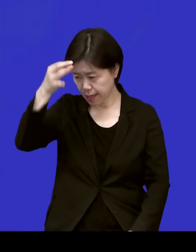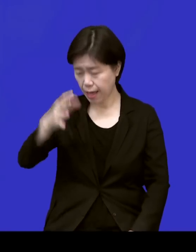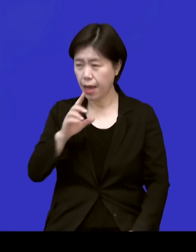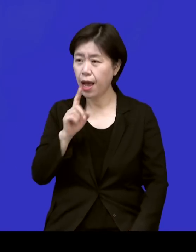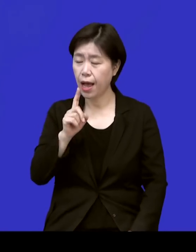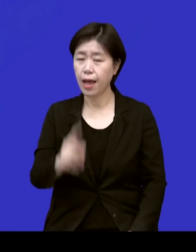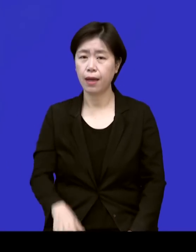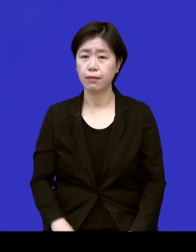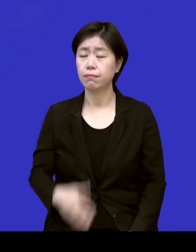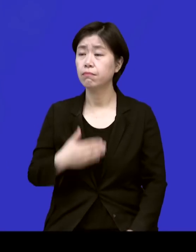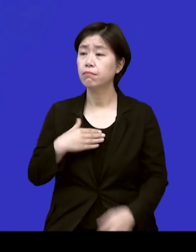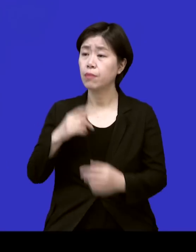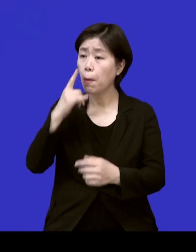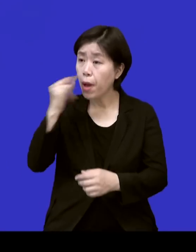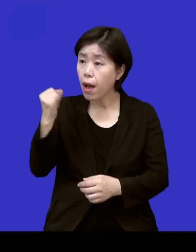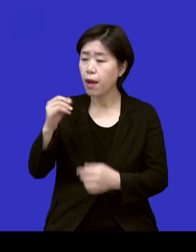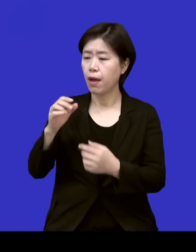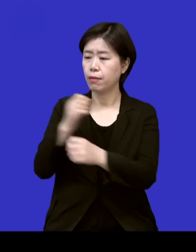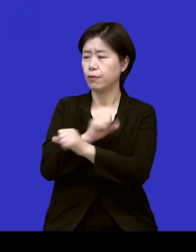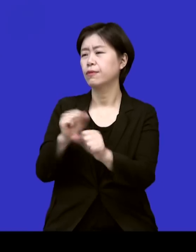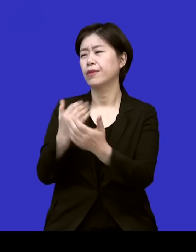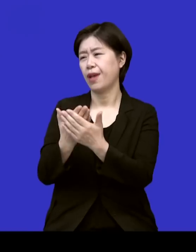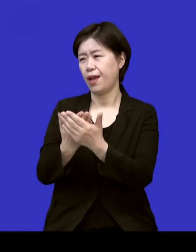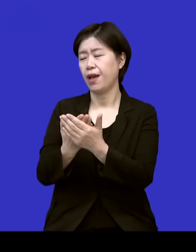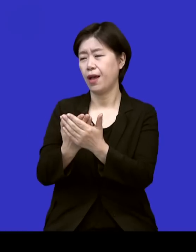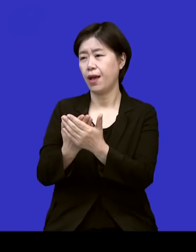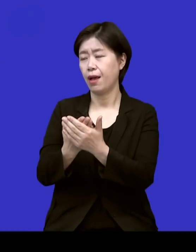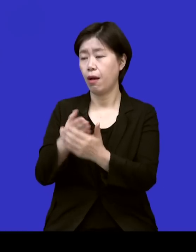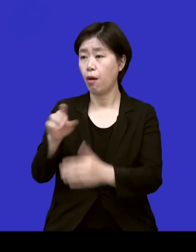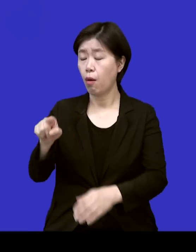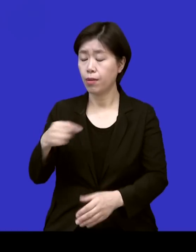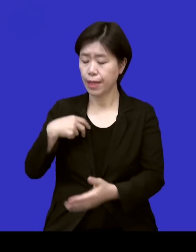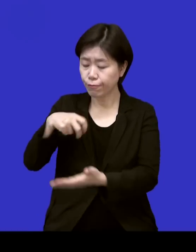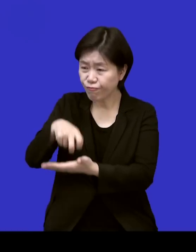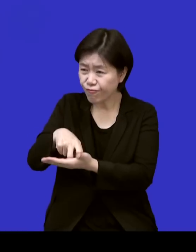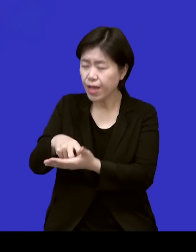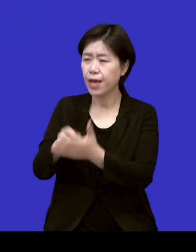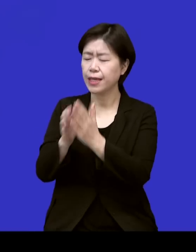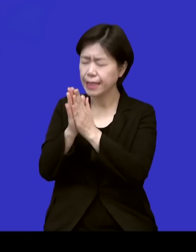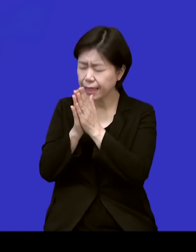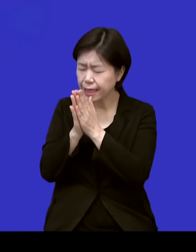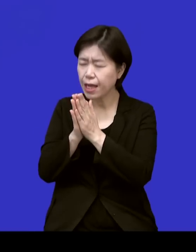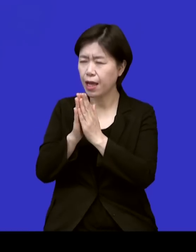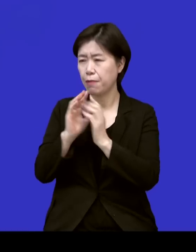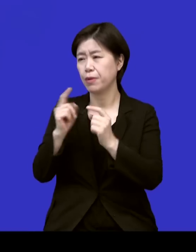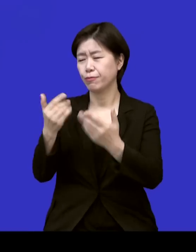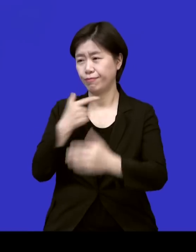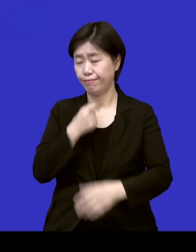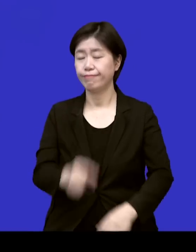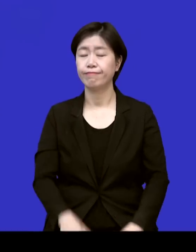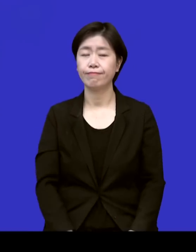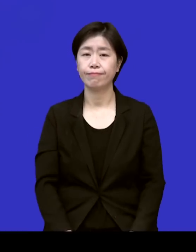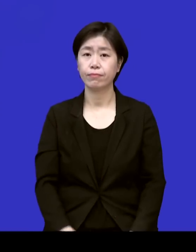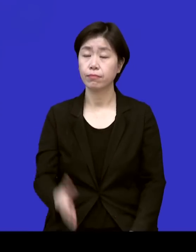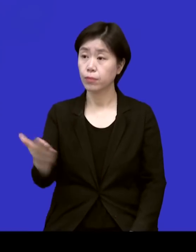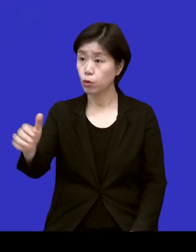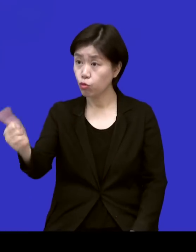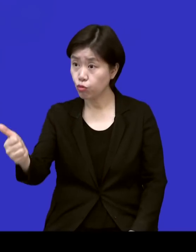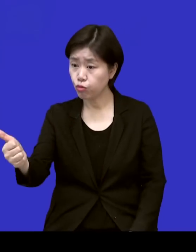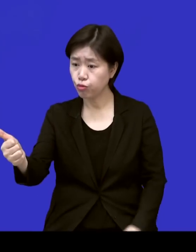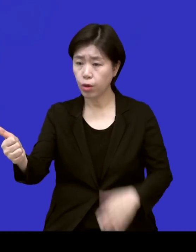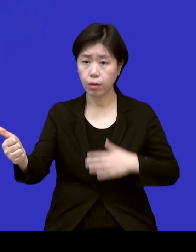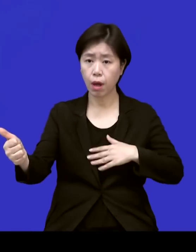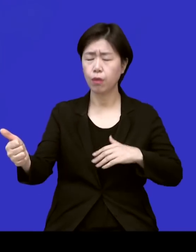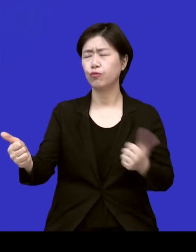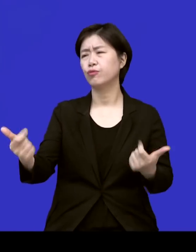엄마를 용서해줘라. 네. 너가 용서가 안 되면 엄마가 무릎 꿇고라도 사과를 할게. 너 죽으면 엄마 못